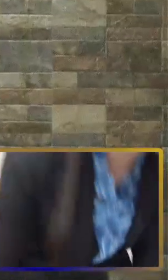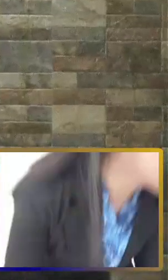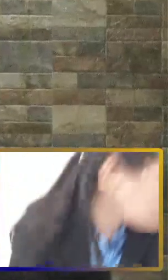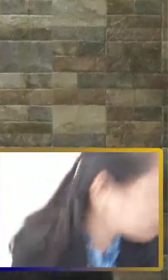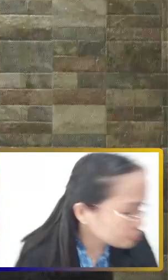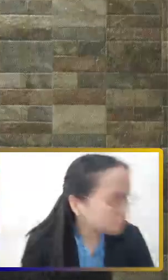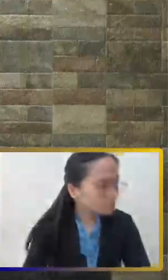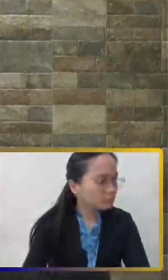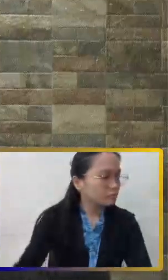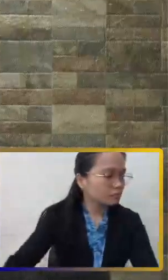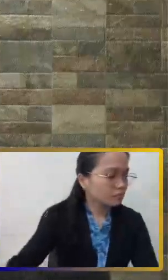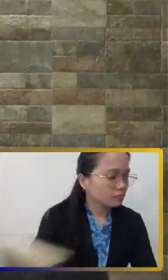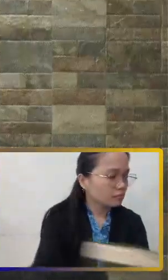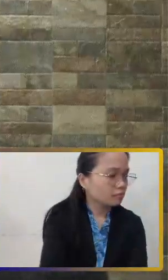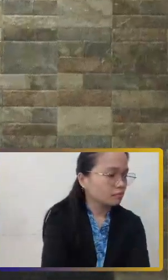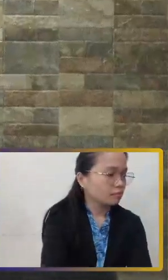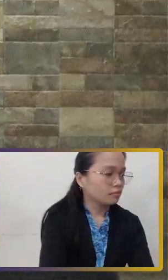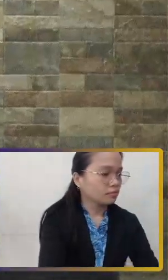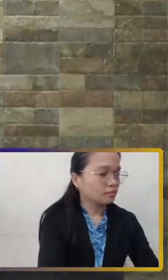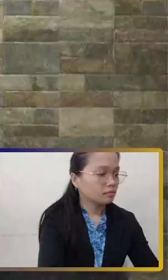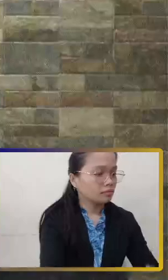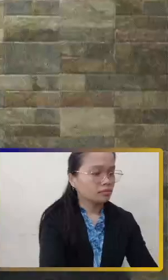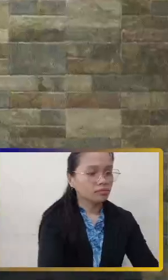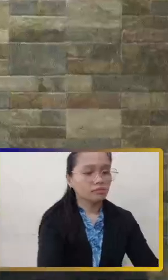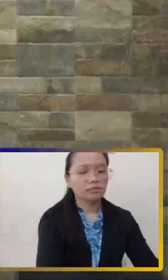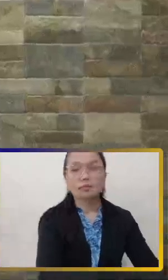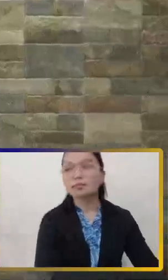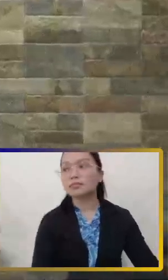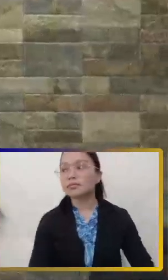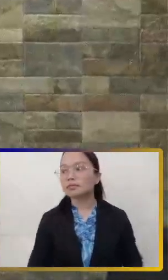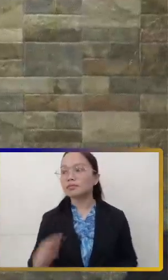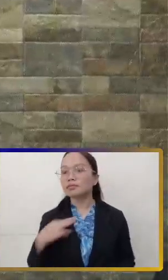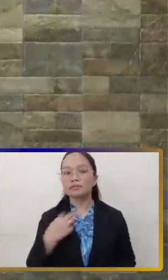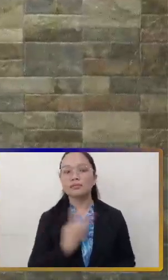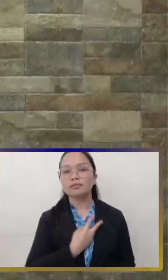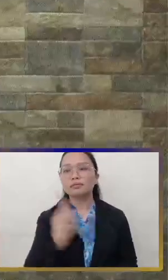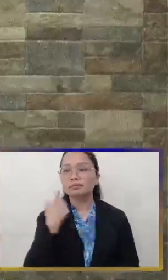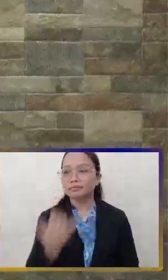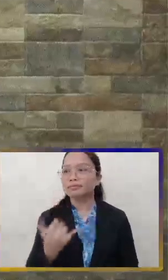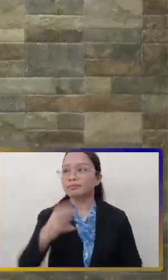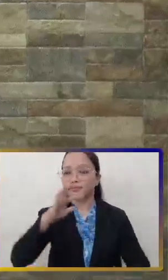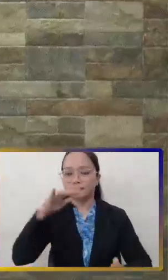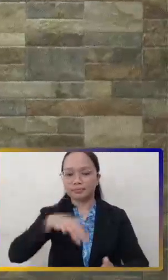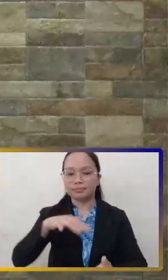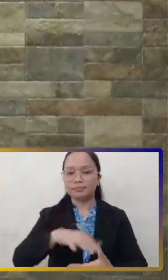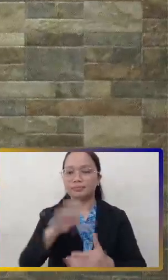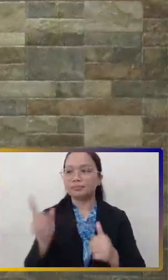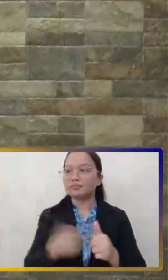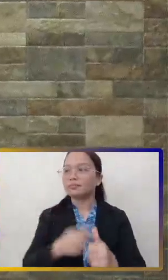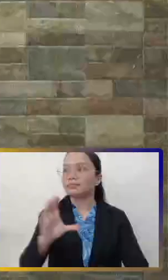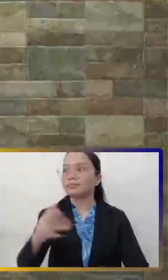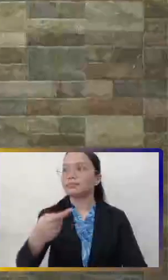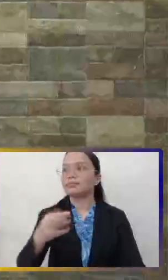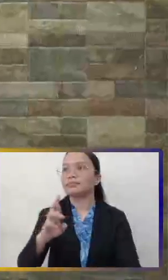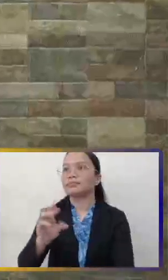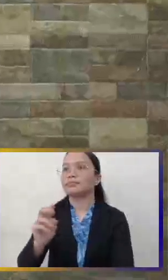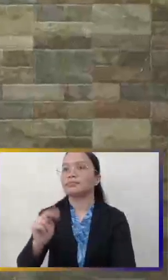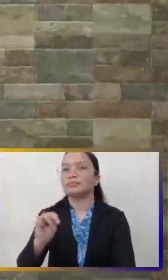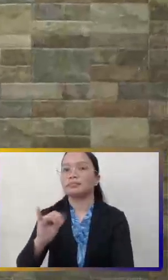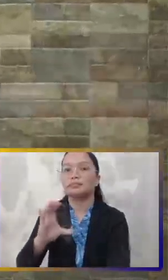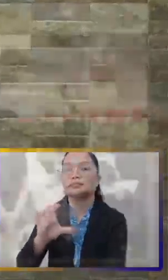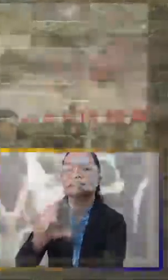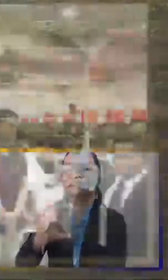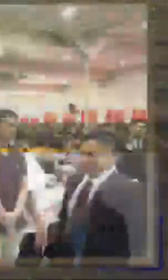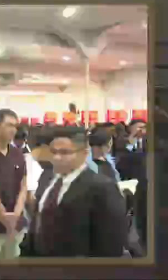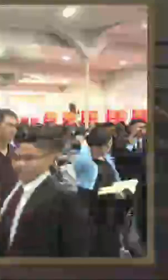Kanina ay nandoon tayo sa First Samuel. Mamaya bubuksan din po natin yan. Meron lamang po ako